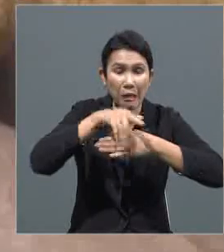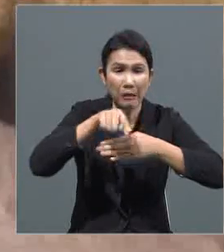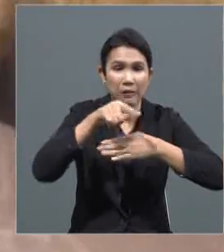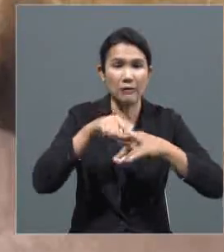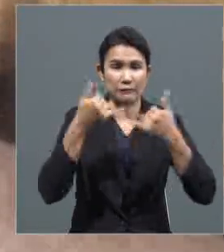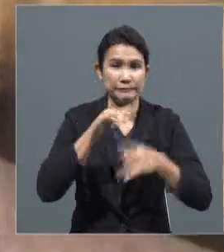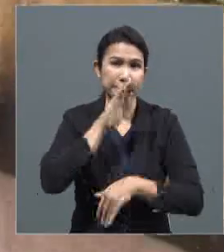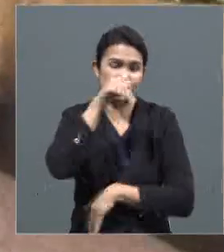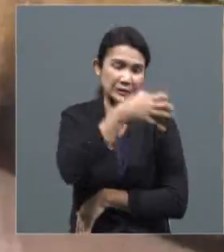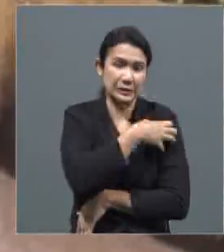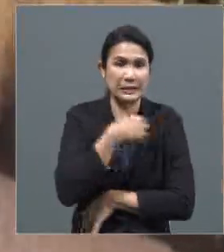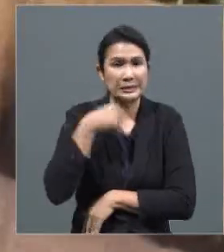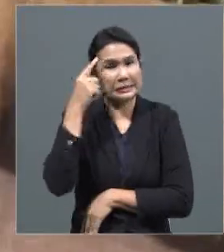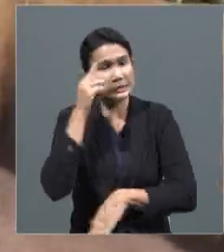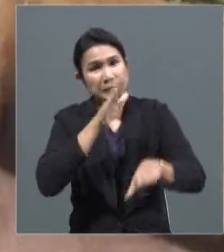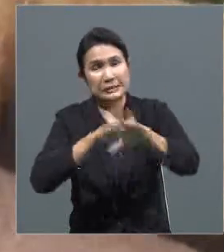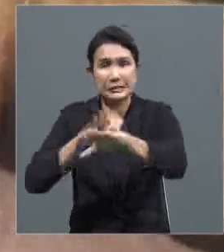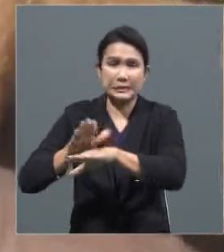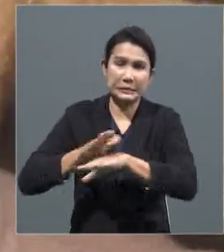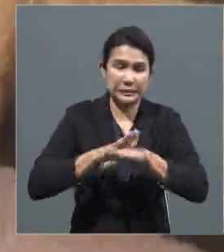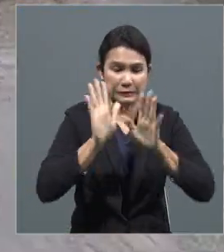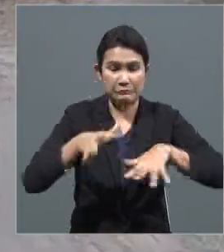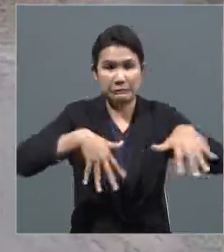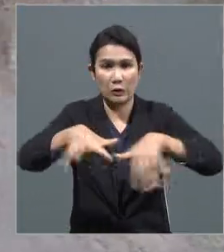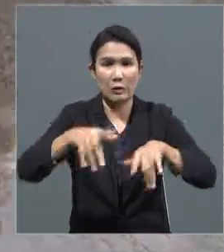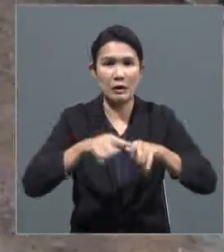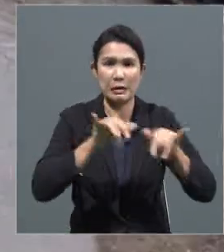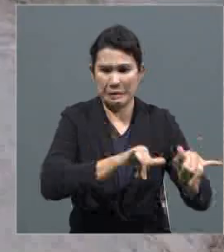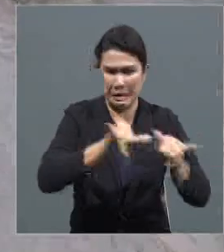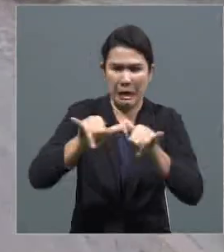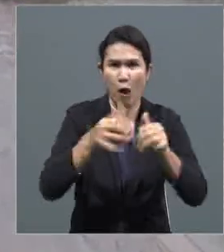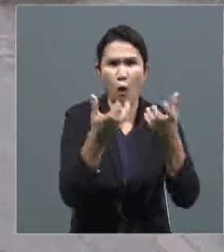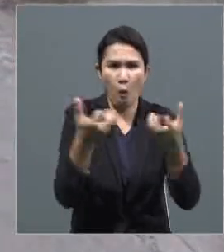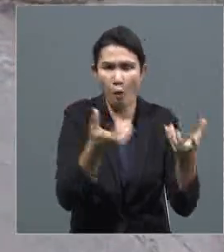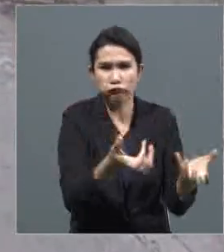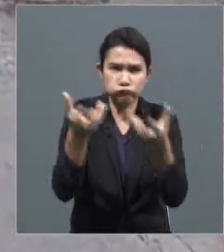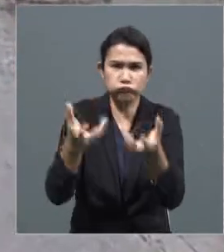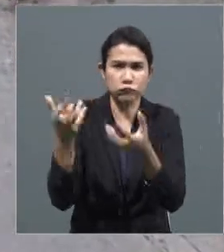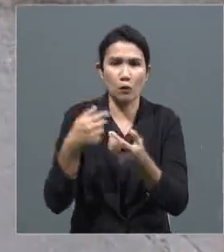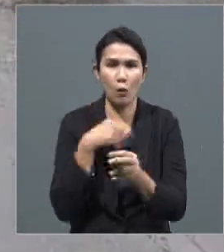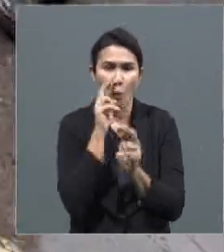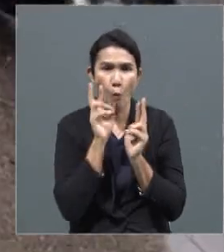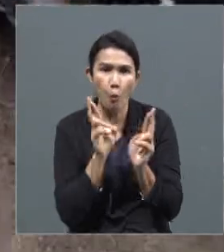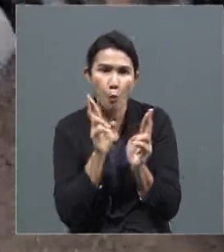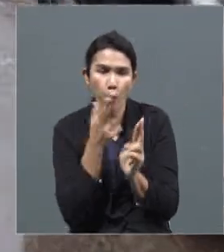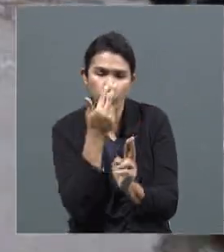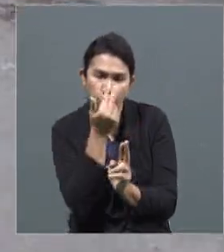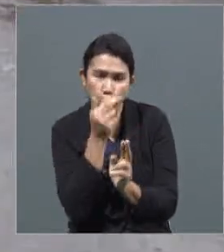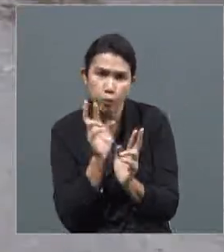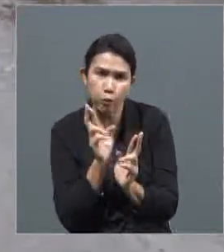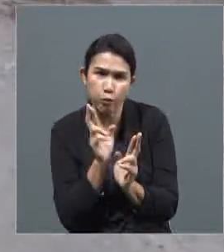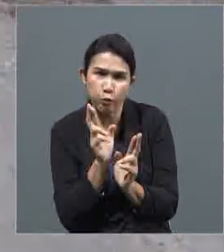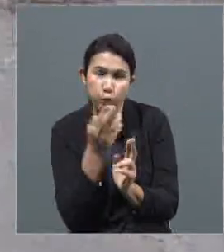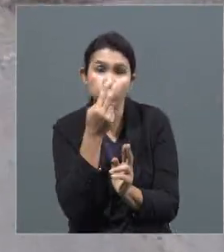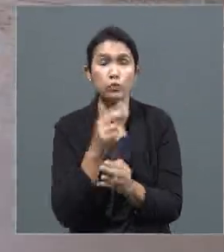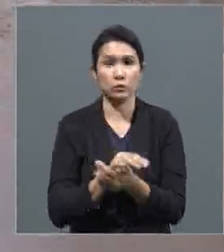ทศบาลเมืองน่านก็เลยแจ้งเตือนให้ประชาชนในพื้นที่ขนย้ายสิ่งของขึ้นที่สูงแล้วก็ต้องเฝ้าระวังติดตามสถานการณ์น้ำตลอดเลยนะคะ